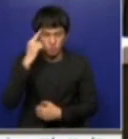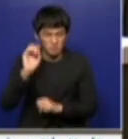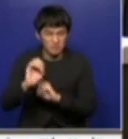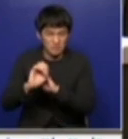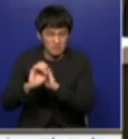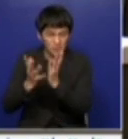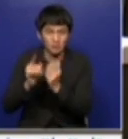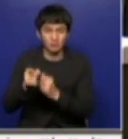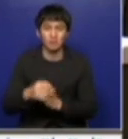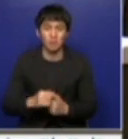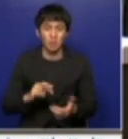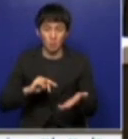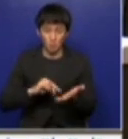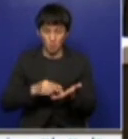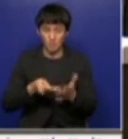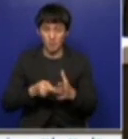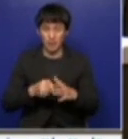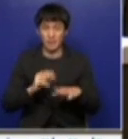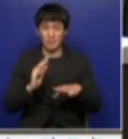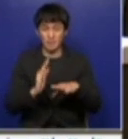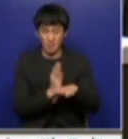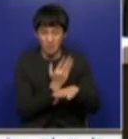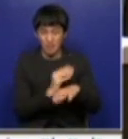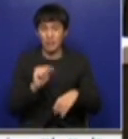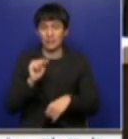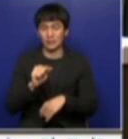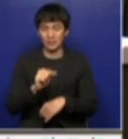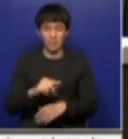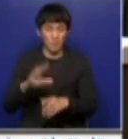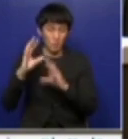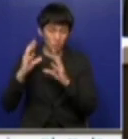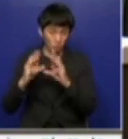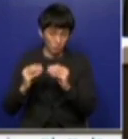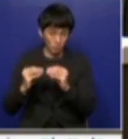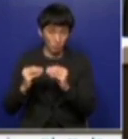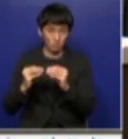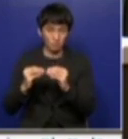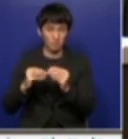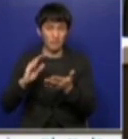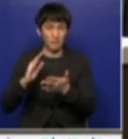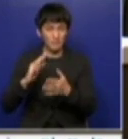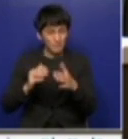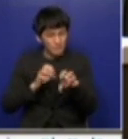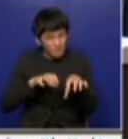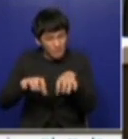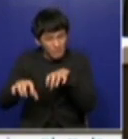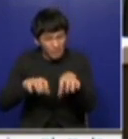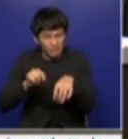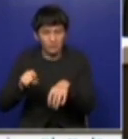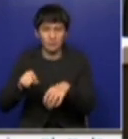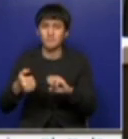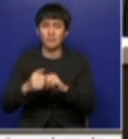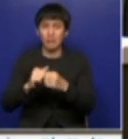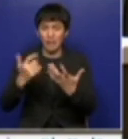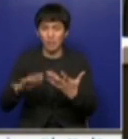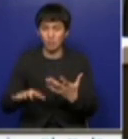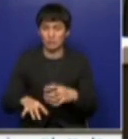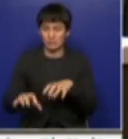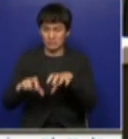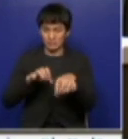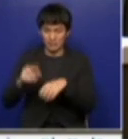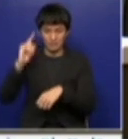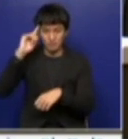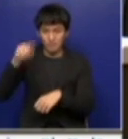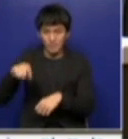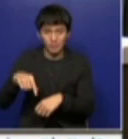บริหารภาวะวิกฤตท่านบอกการชุมนุมเป็นภาวะวิกฤตแต่ท่านบริหารภาวะพี่กิตไม่เป็นบริหารร่วม